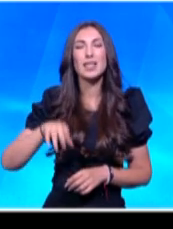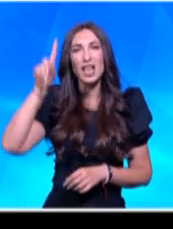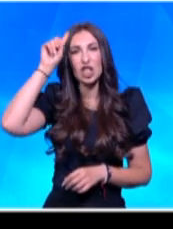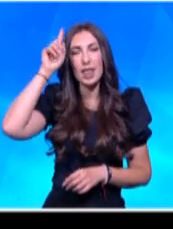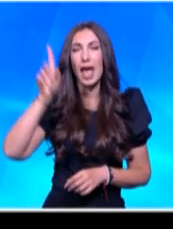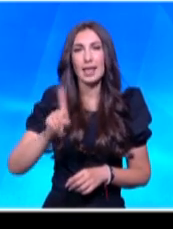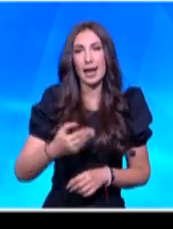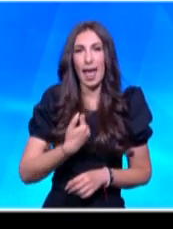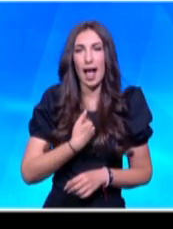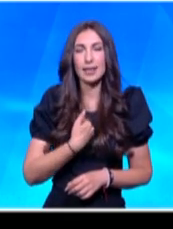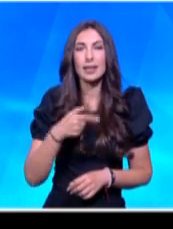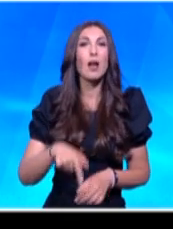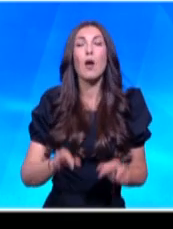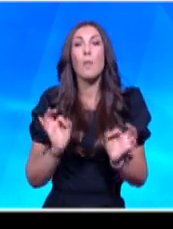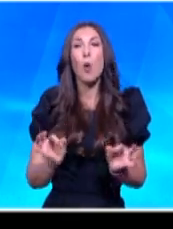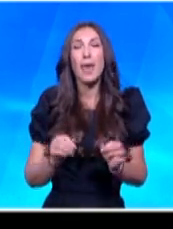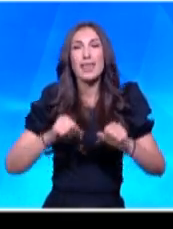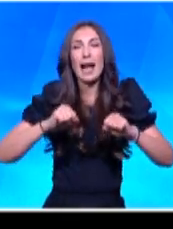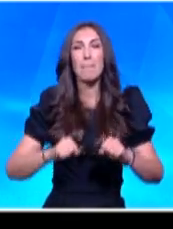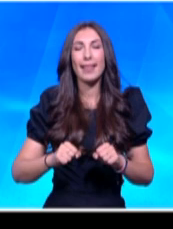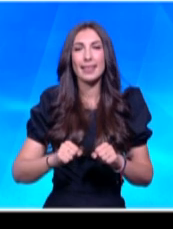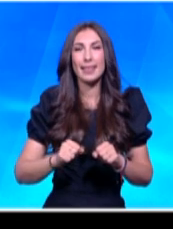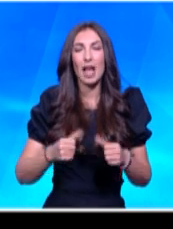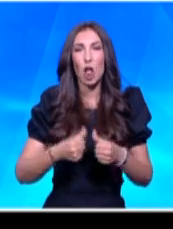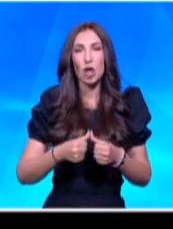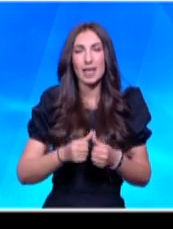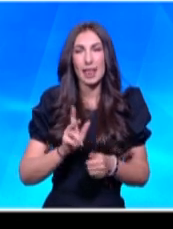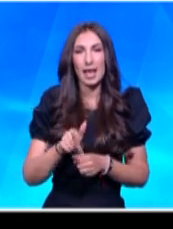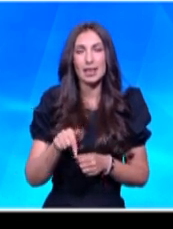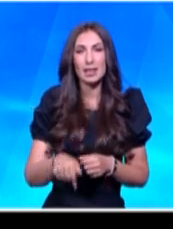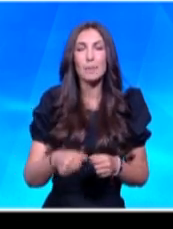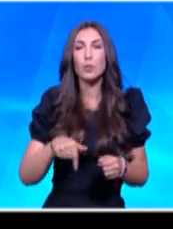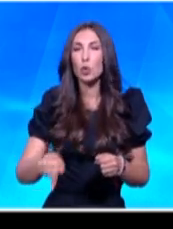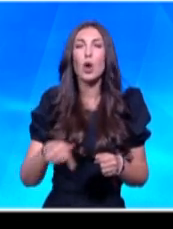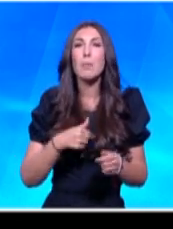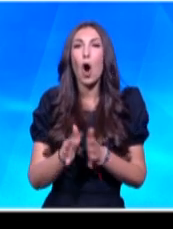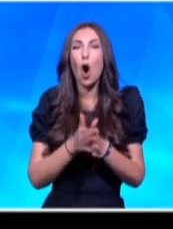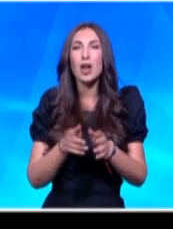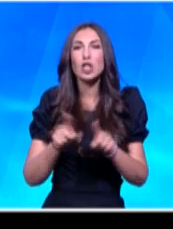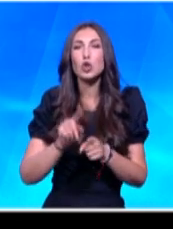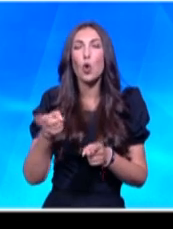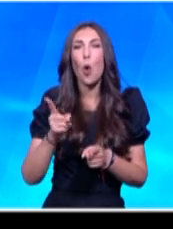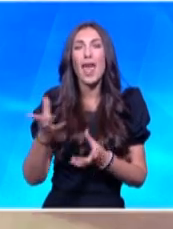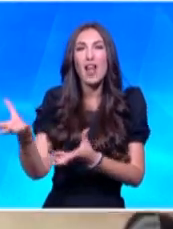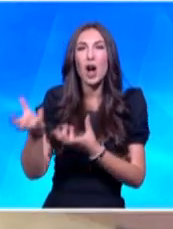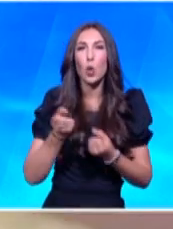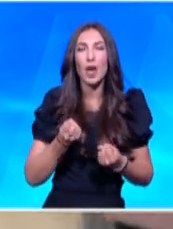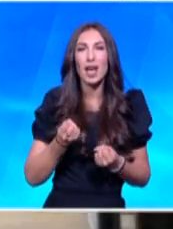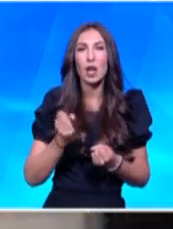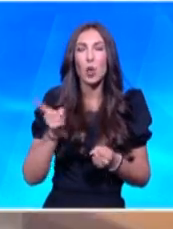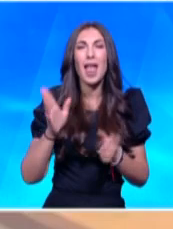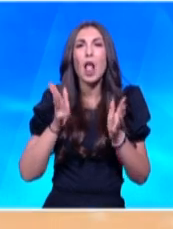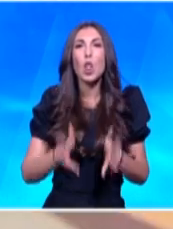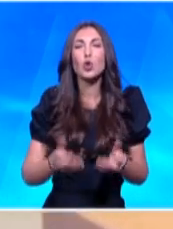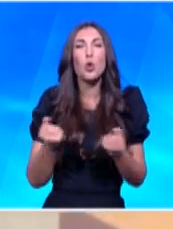нас. В момента сме в местото. Тук има други хора, които също са евакуирани от региона, където беше най-лошо